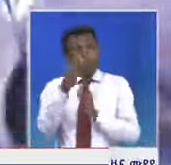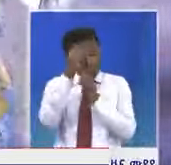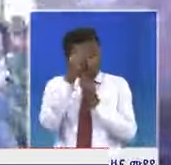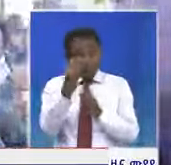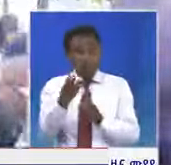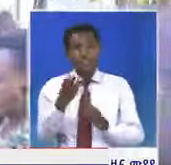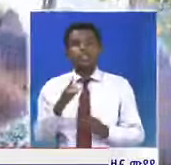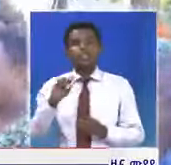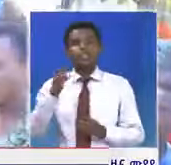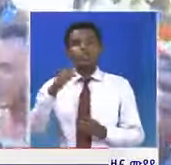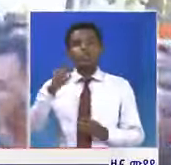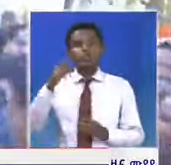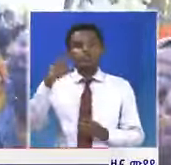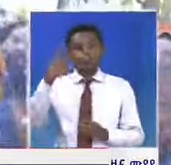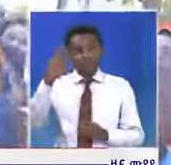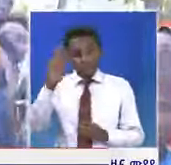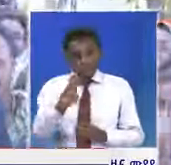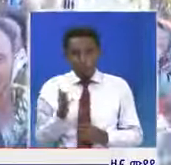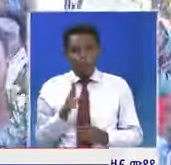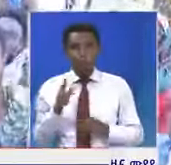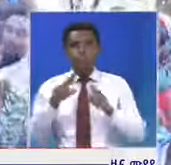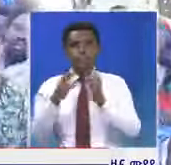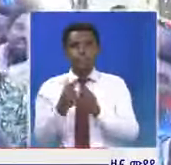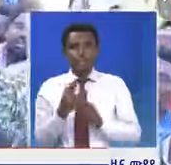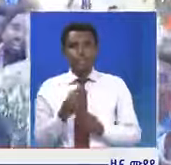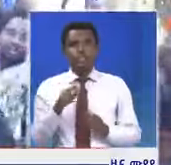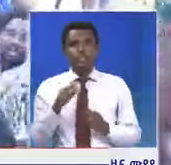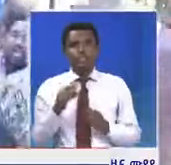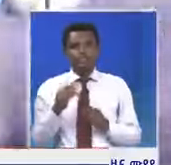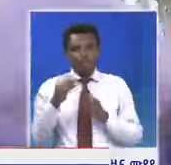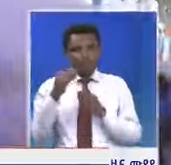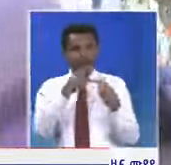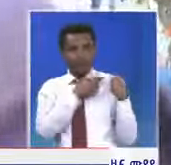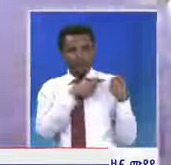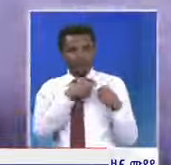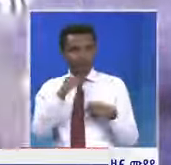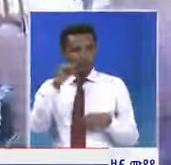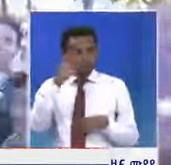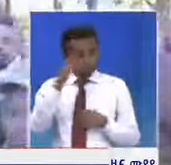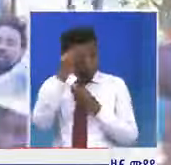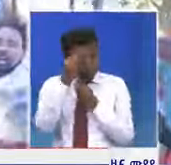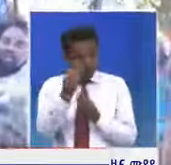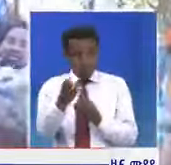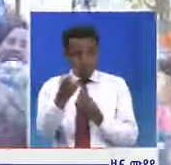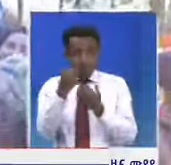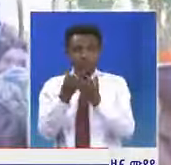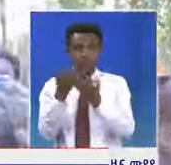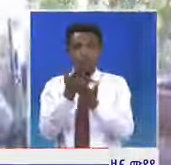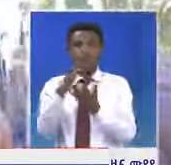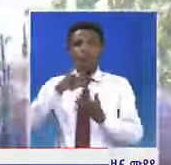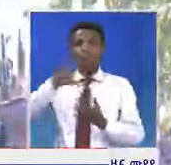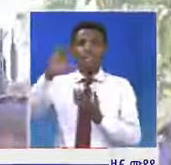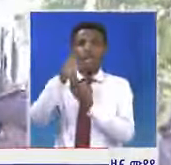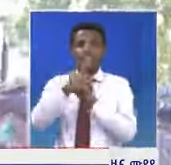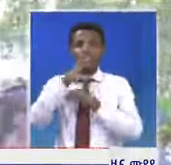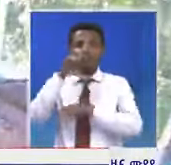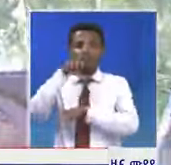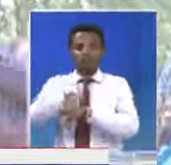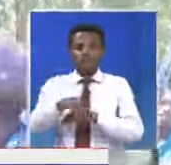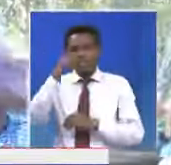የቴዎድሮስ ብርጌድ የፐርሶኔል ኃላፊ አቶ ዋገየ በሪውን ናቸው። በውጭ ሀገራት ጫና በዜጎቻችን ላይ እየደረሰ ያለውን የሰብአዊ መብት